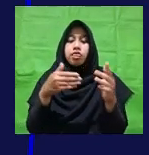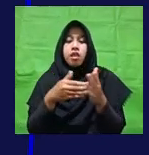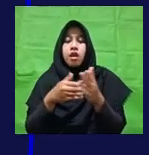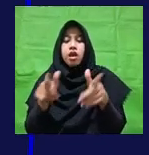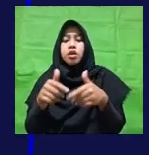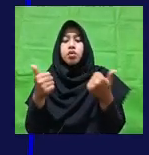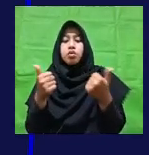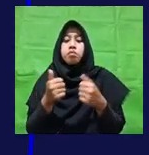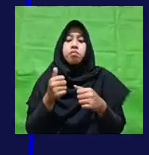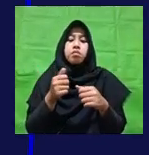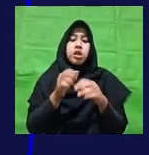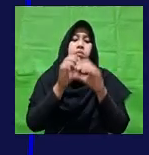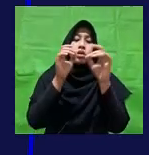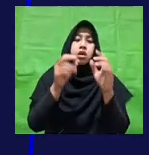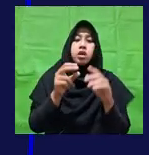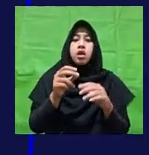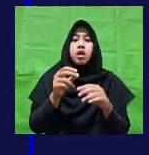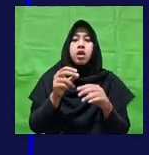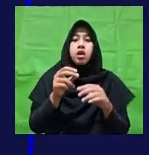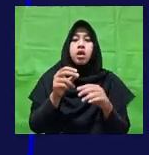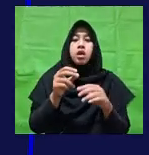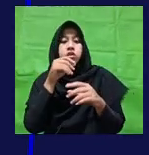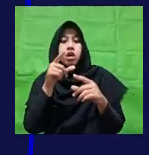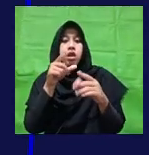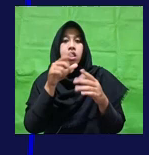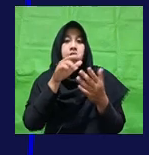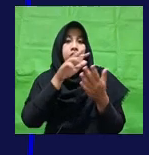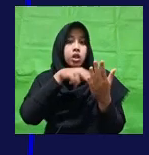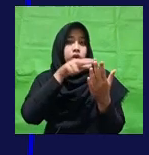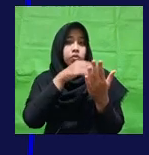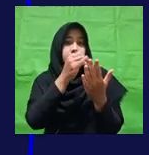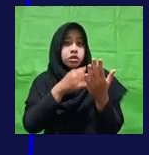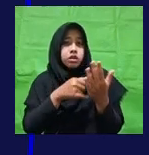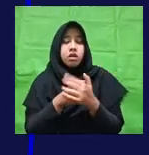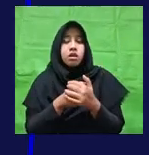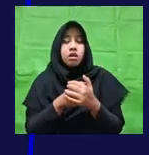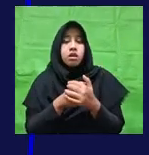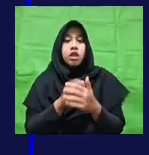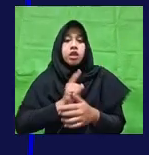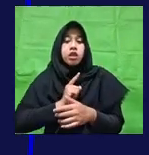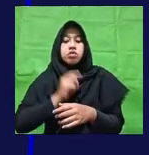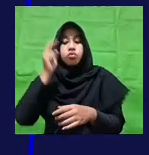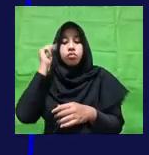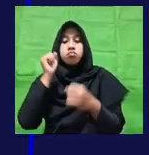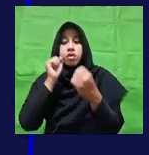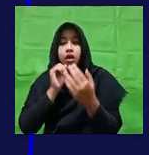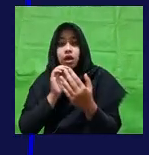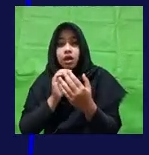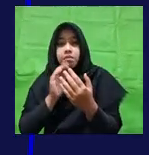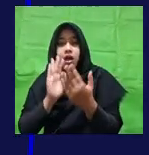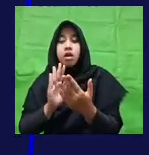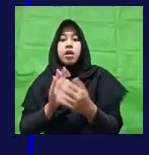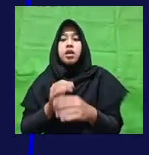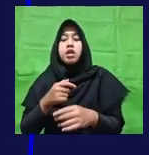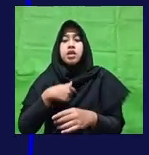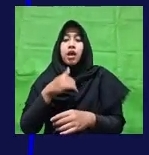kosa linguistik, semantik, nilai-nilai moralitas, identitas untuk mengatasinya. Bahkan saya pun yakin bahwa mereka